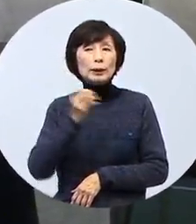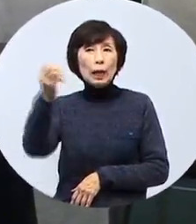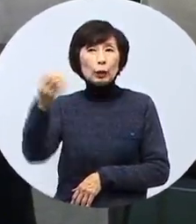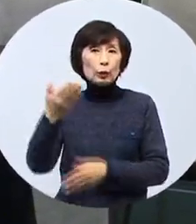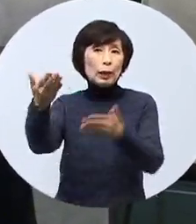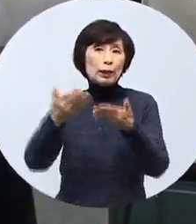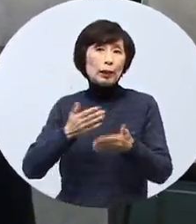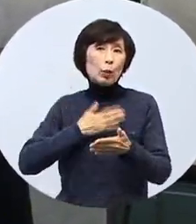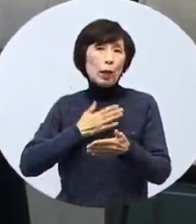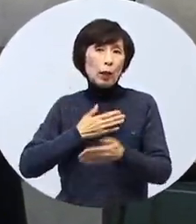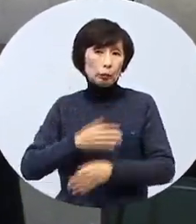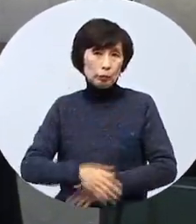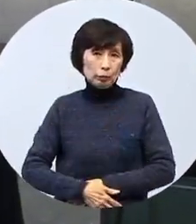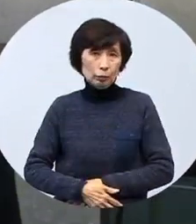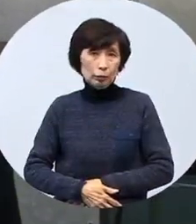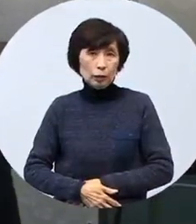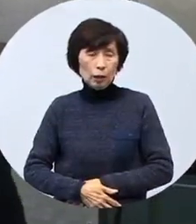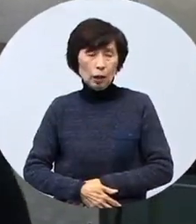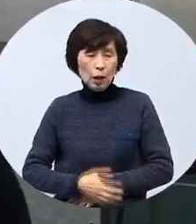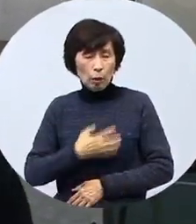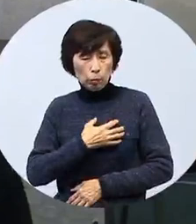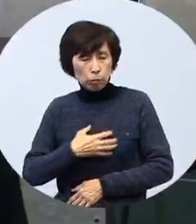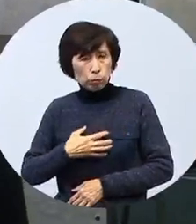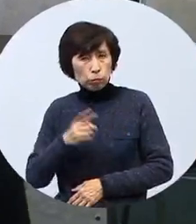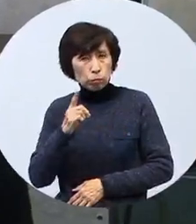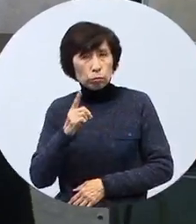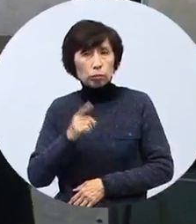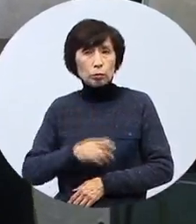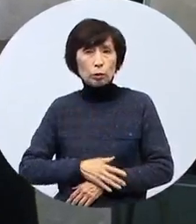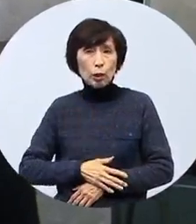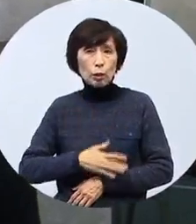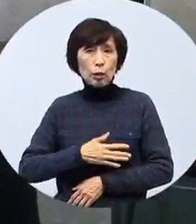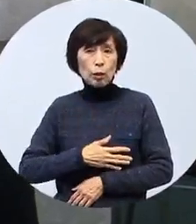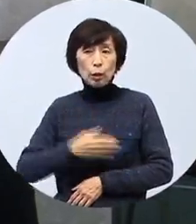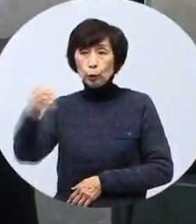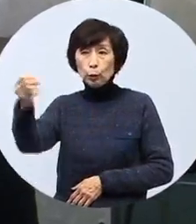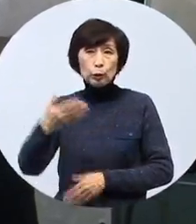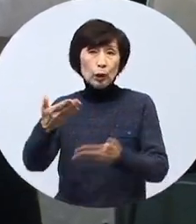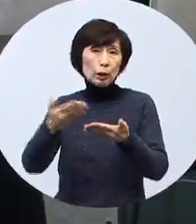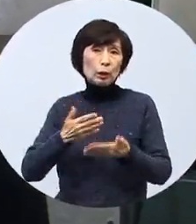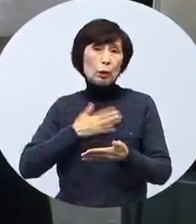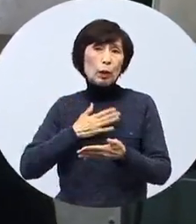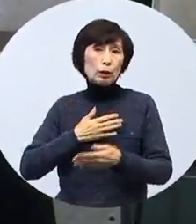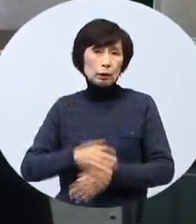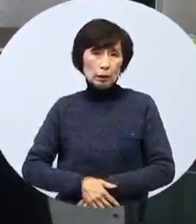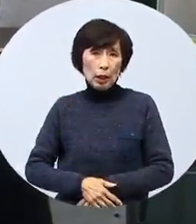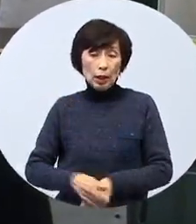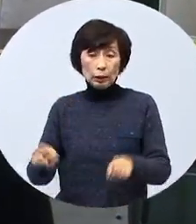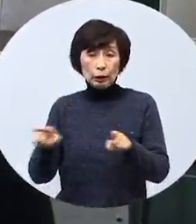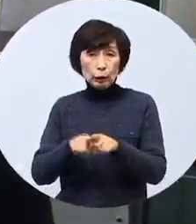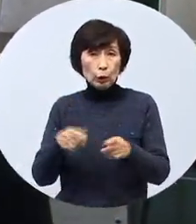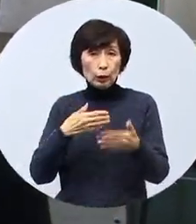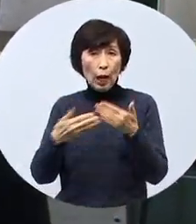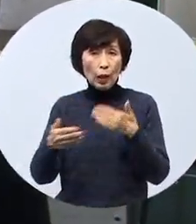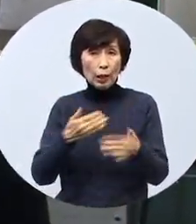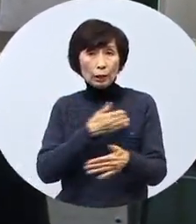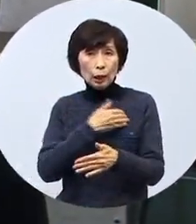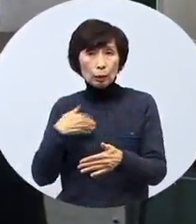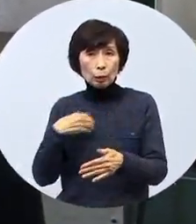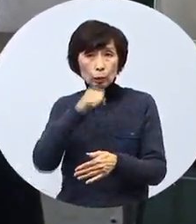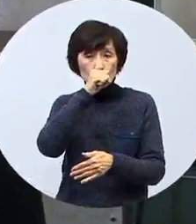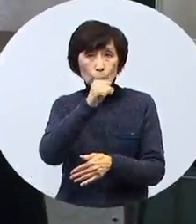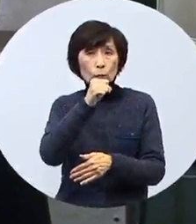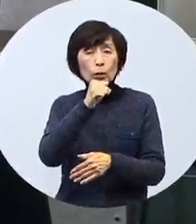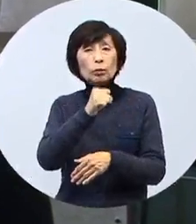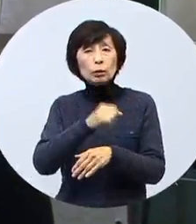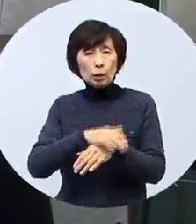かることもあるんだし、どんなところが不自由なのかなっていうところもちょっと分かったのでね、やっぱり一緒にやれるっていう場がね